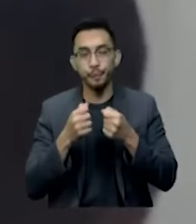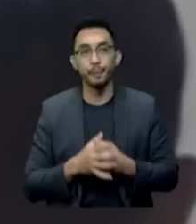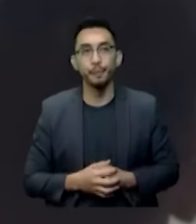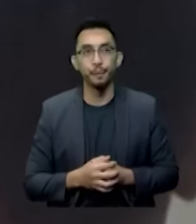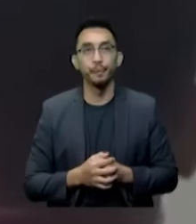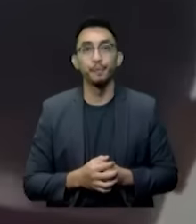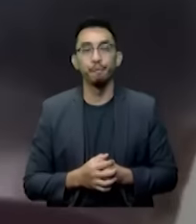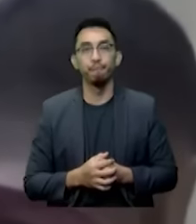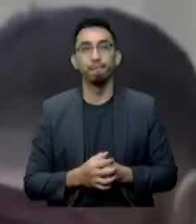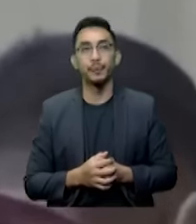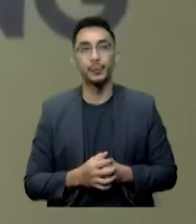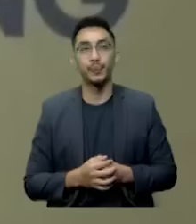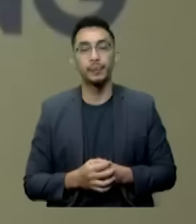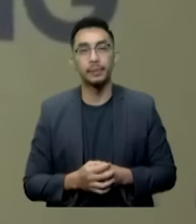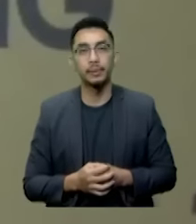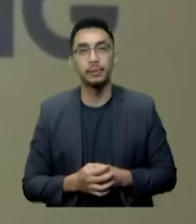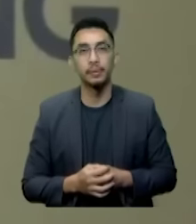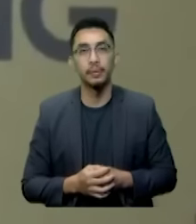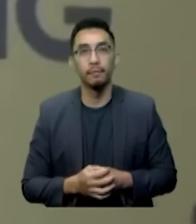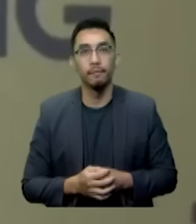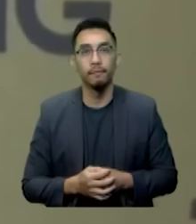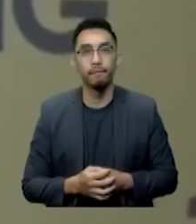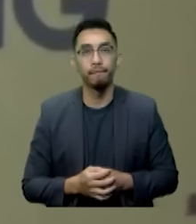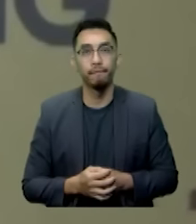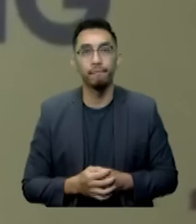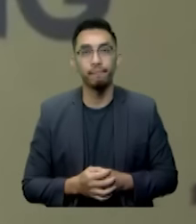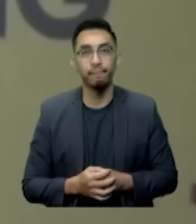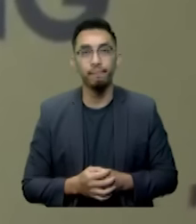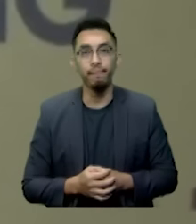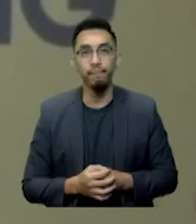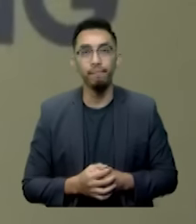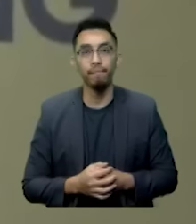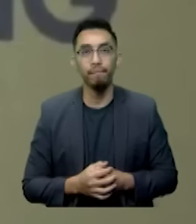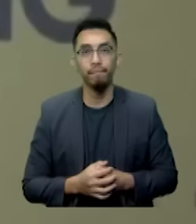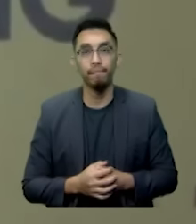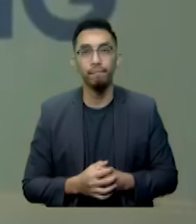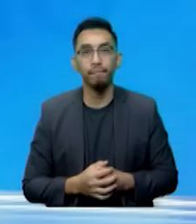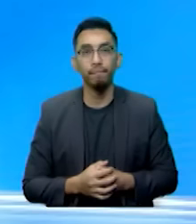Dari Kabupaten Semarang, Jawa Tengah, Lurisa Lulu, iNews, melaporkan.